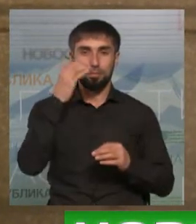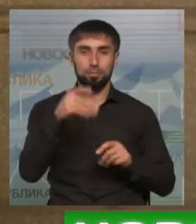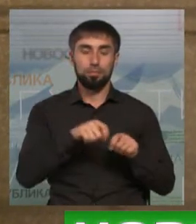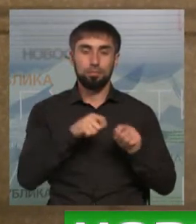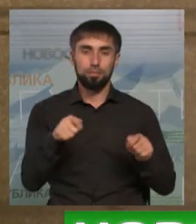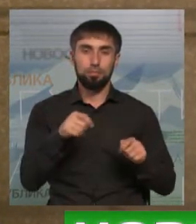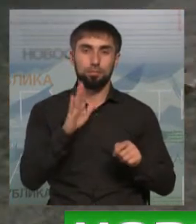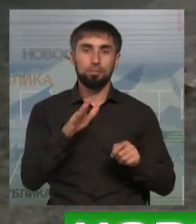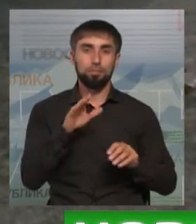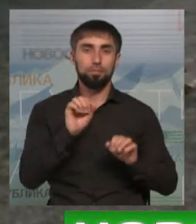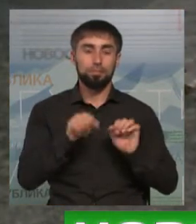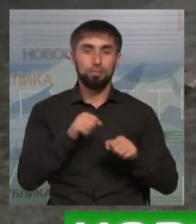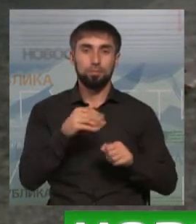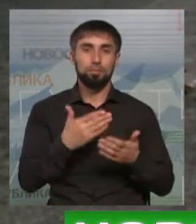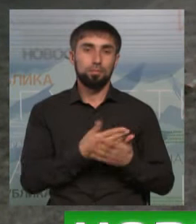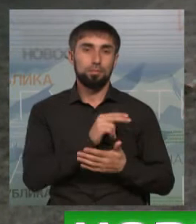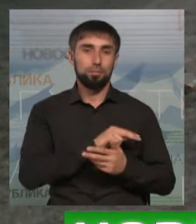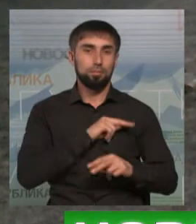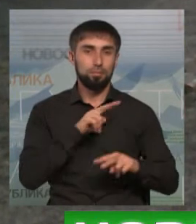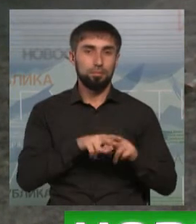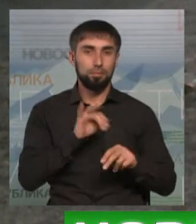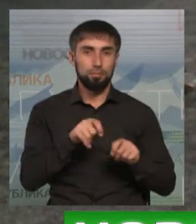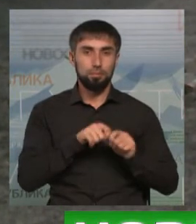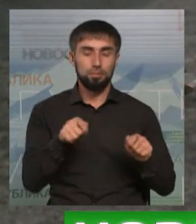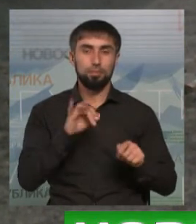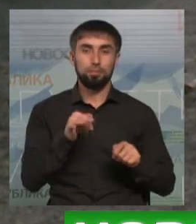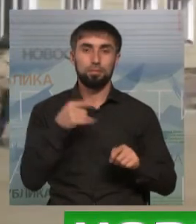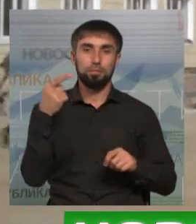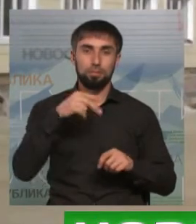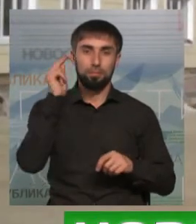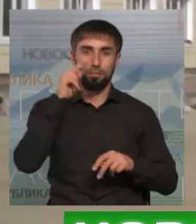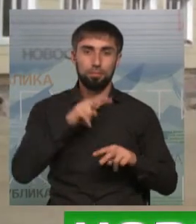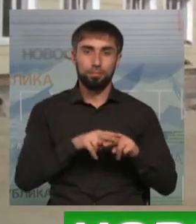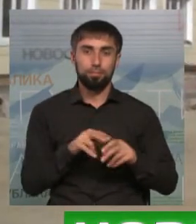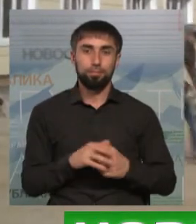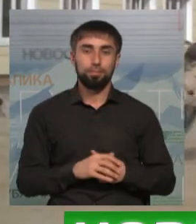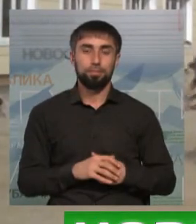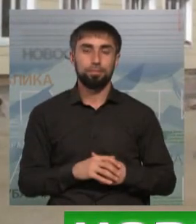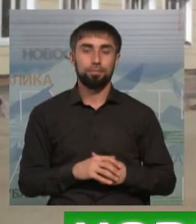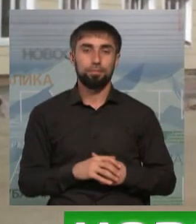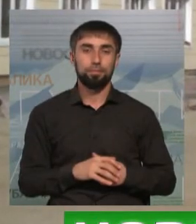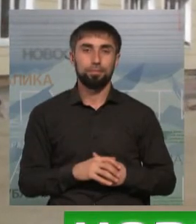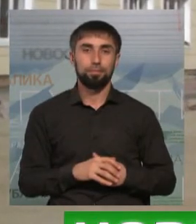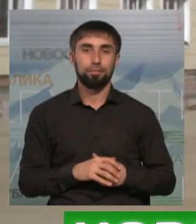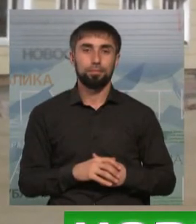объектов позволит обеспечить новые рабочие места и создать 1000 ученических мест. Михаил Тангиев, Адам Далаков, Новости 24.